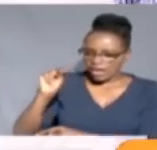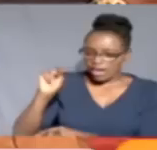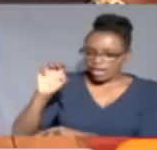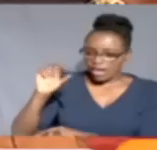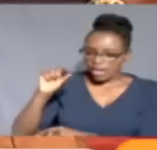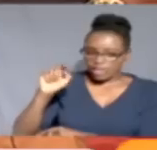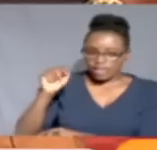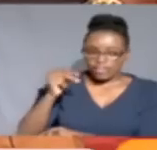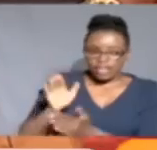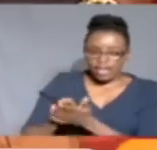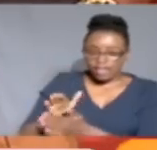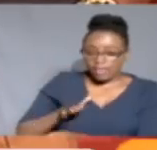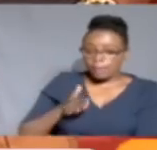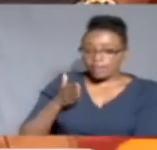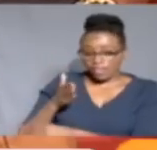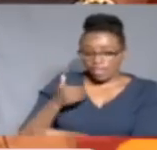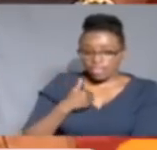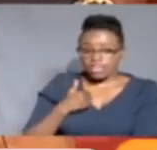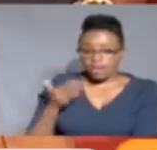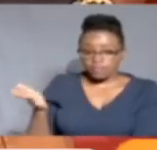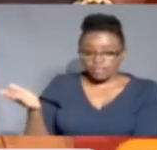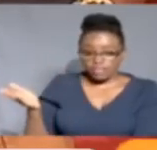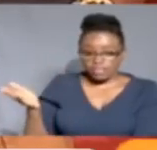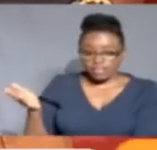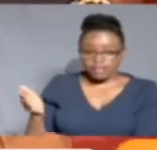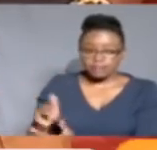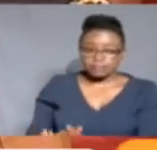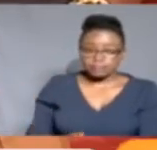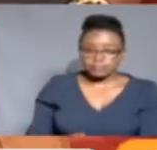na madam mwenye tuko naye hapa,